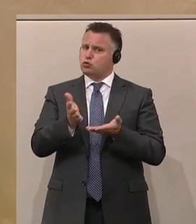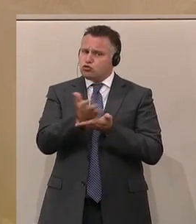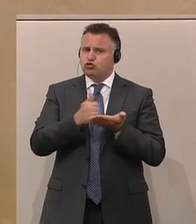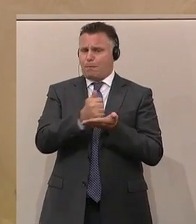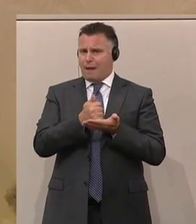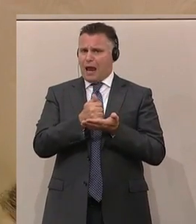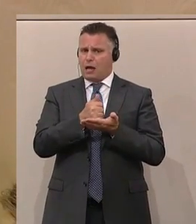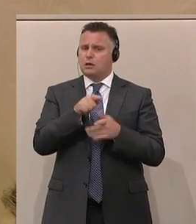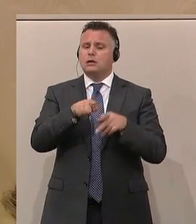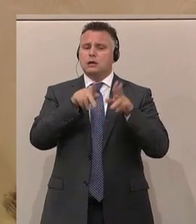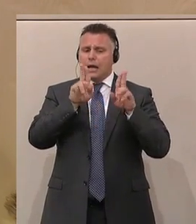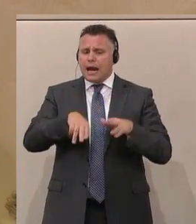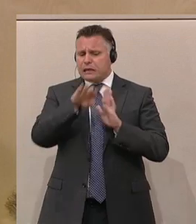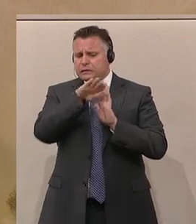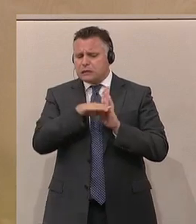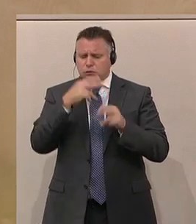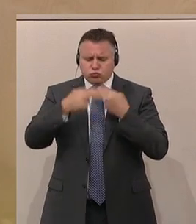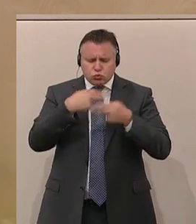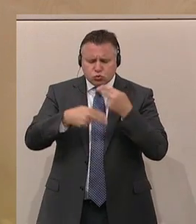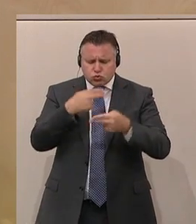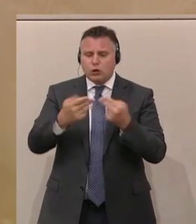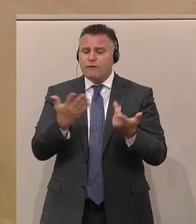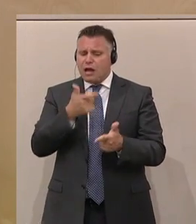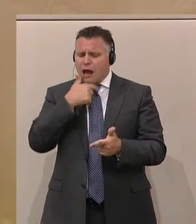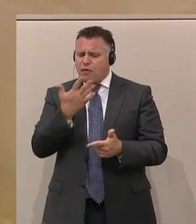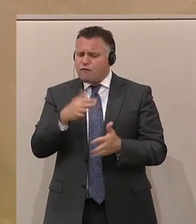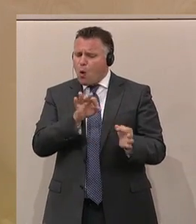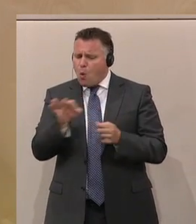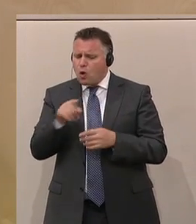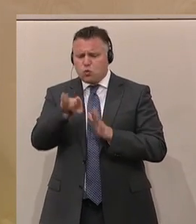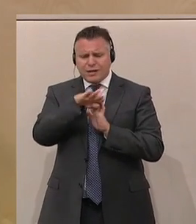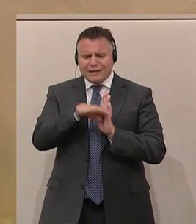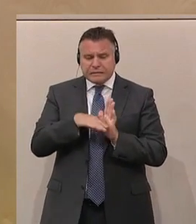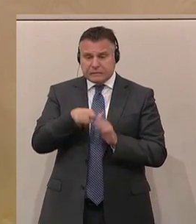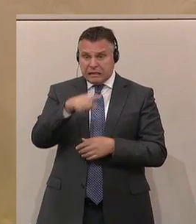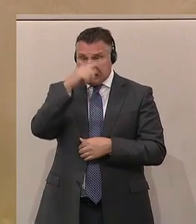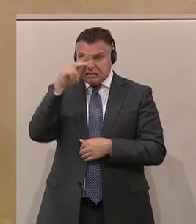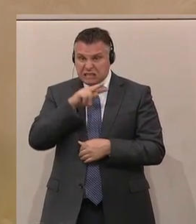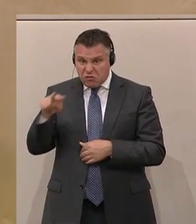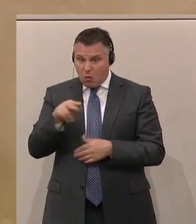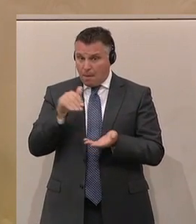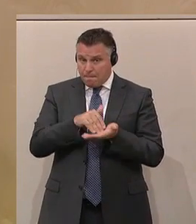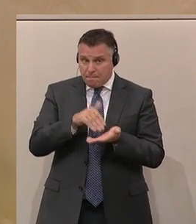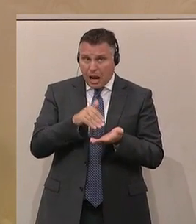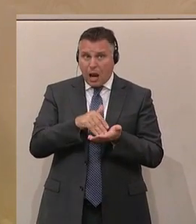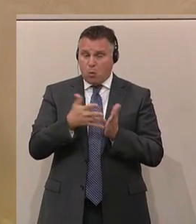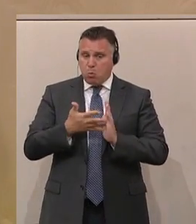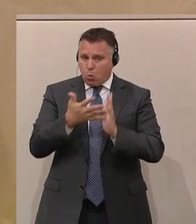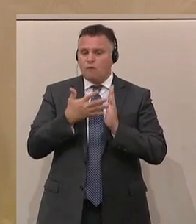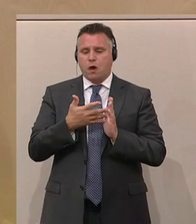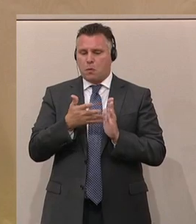bestehende Rechtsgrundlage durchforstet und Gesetze und Verordnungen auf deren Sinnhaftigkeit und vor allem auf deren Notwendigkeit